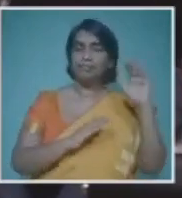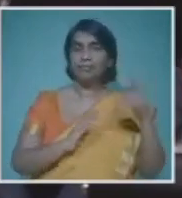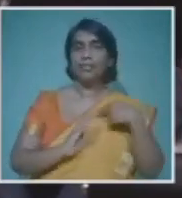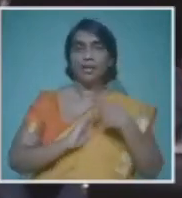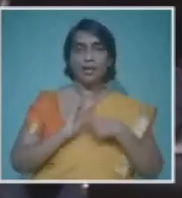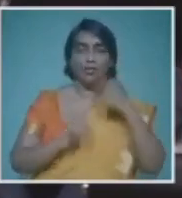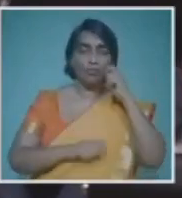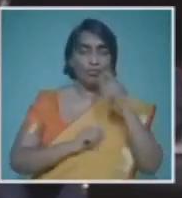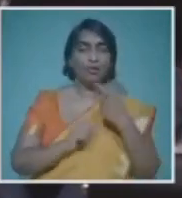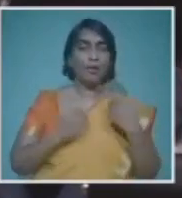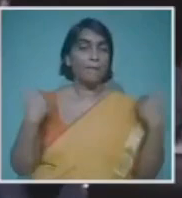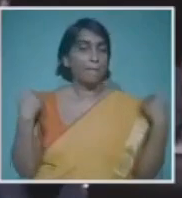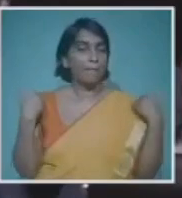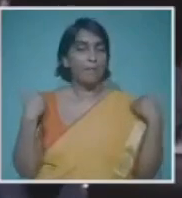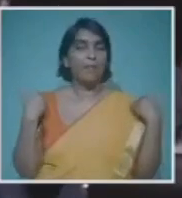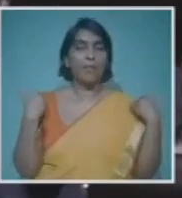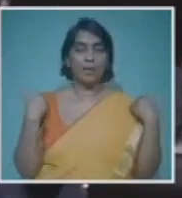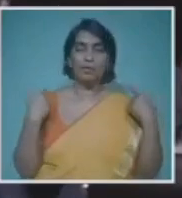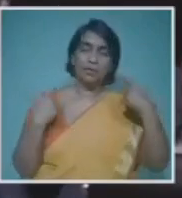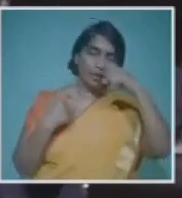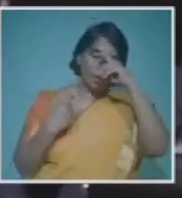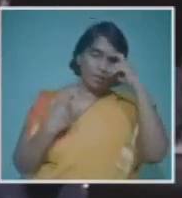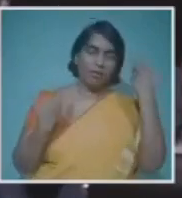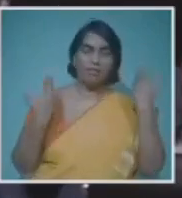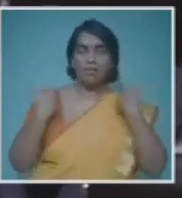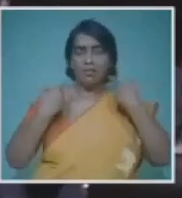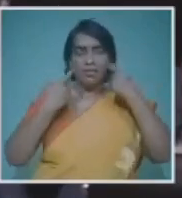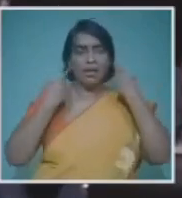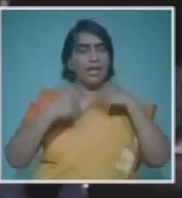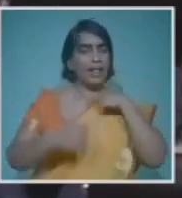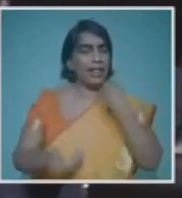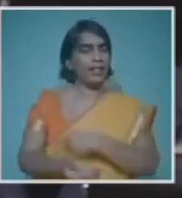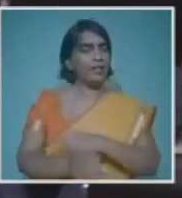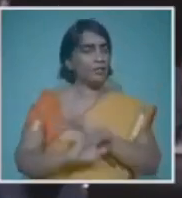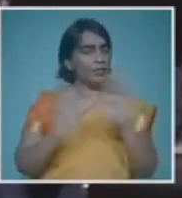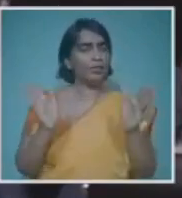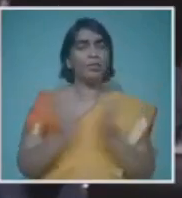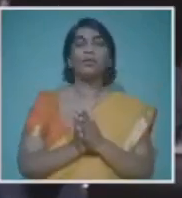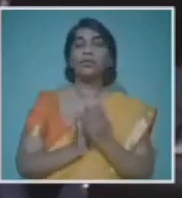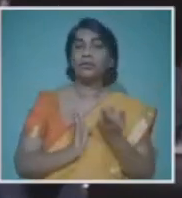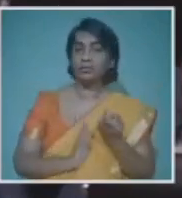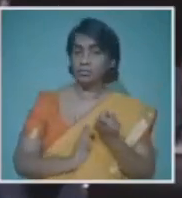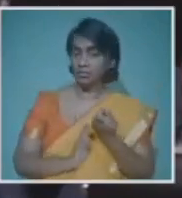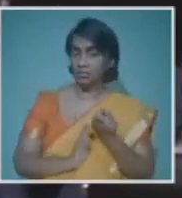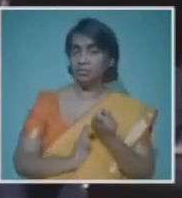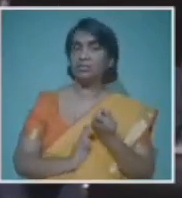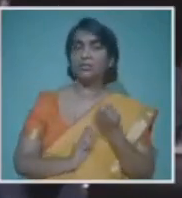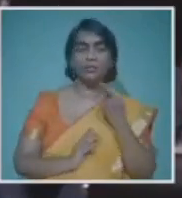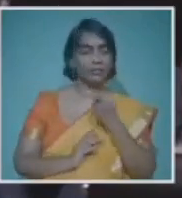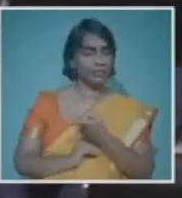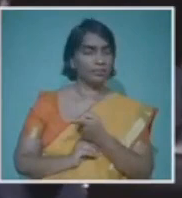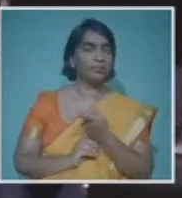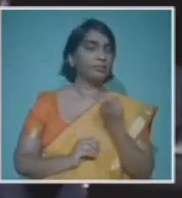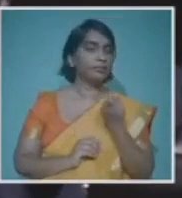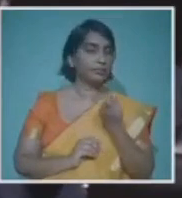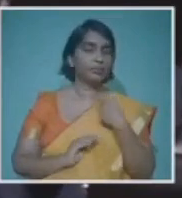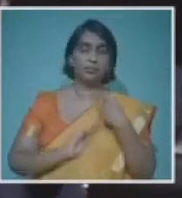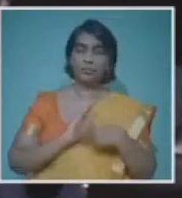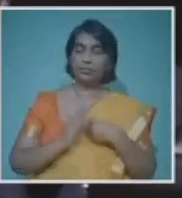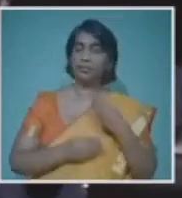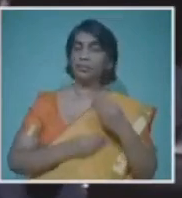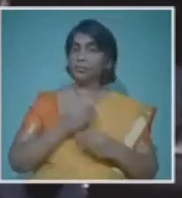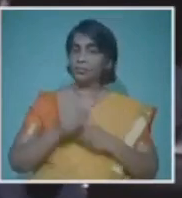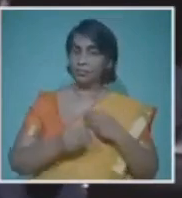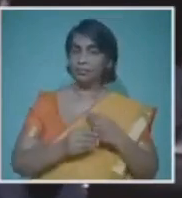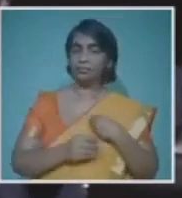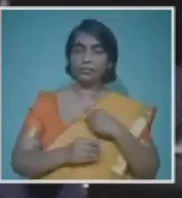රටේ ජනතාවගේ ශ්‍රමය, දාඩිය, කඳුළු, ලේ මිශ්‍ර වෙච්ච සල්ලි මේවා. එතකොට මේ මුදල් මේ රටේ